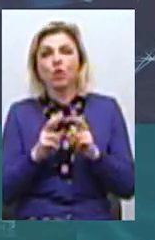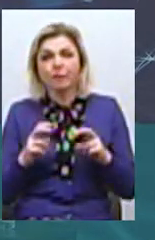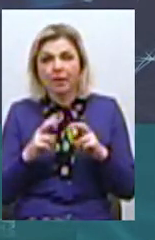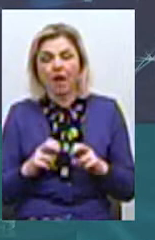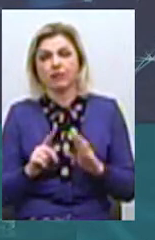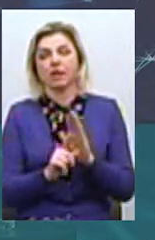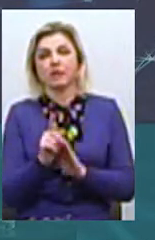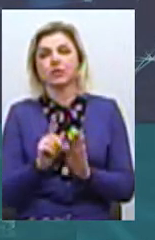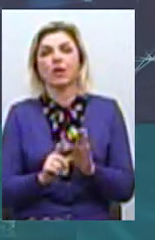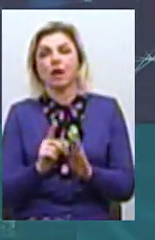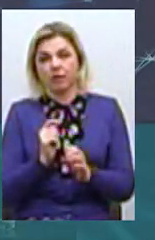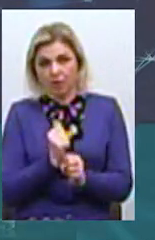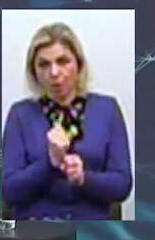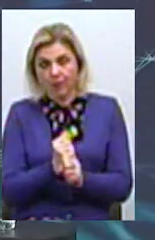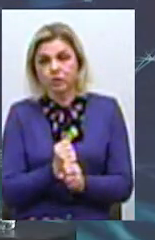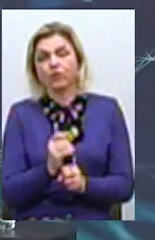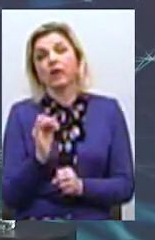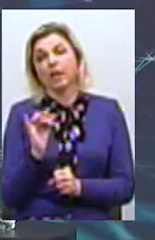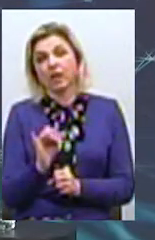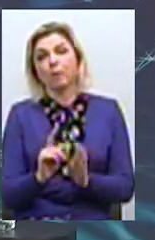розбиратись, почали впроваджувати, почали